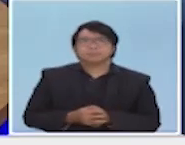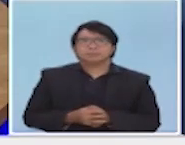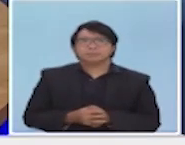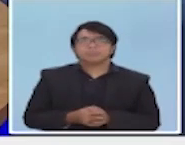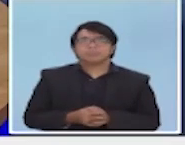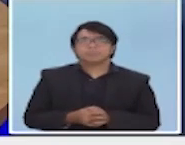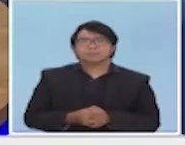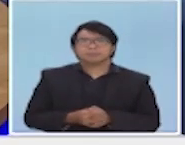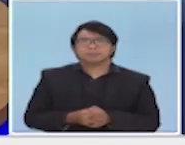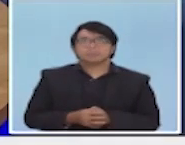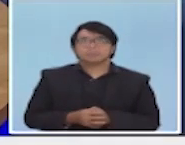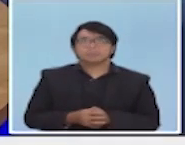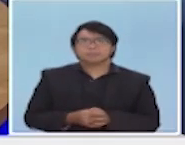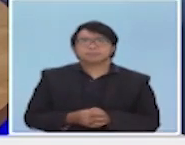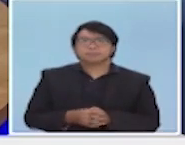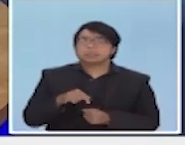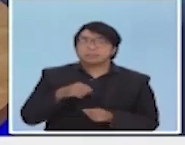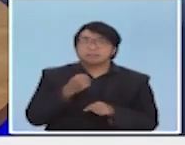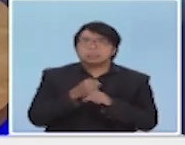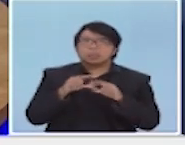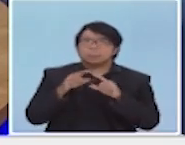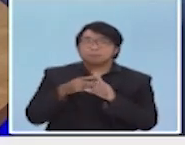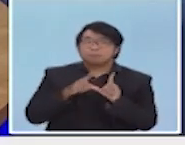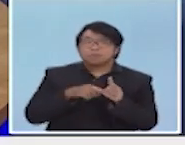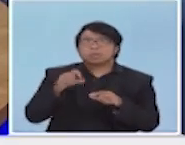mematuhi protokol kesehatan yang diterapkan di Masjid Sunda Kelapa?